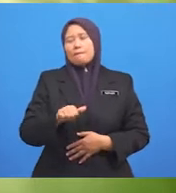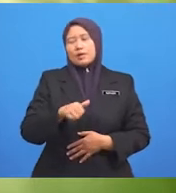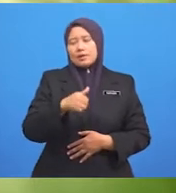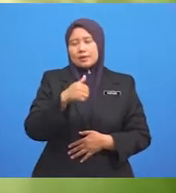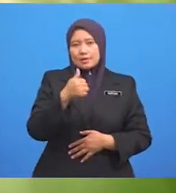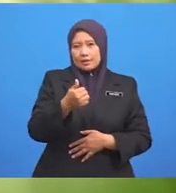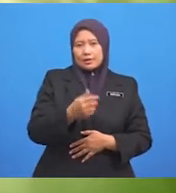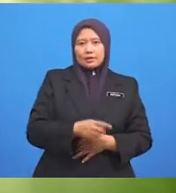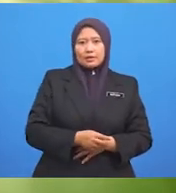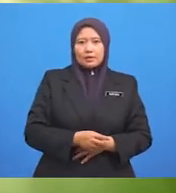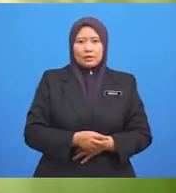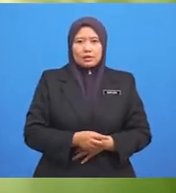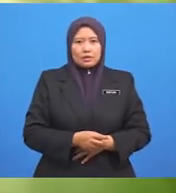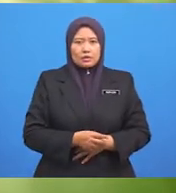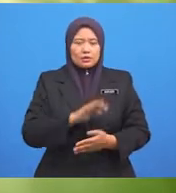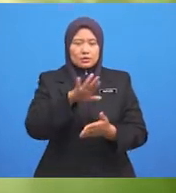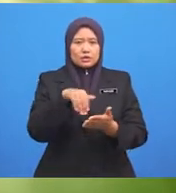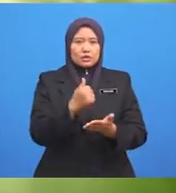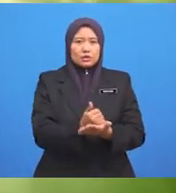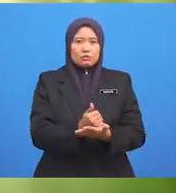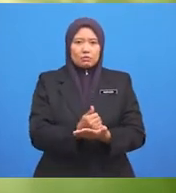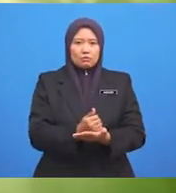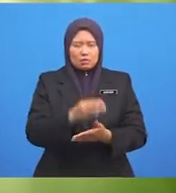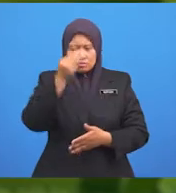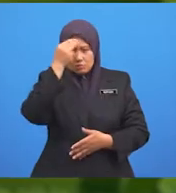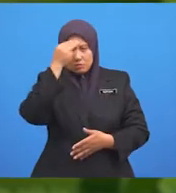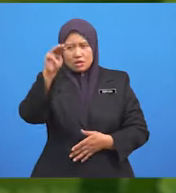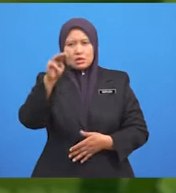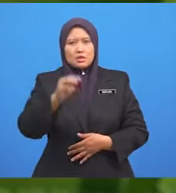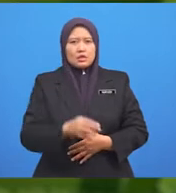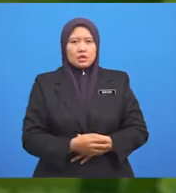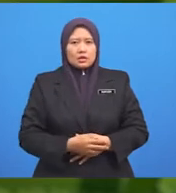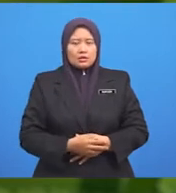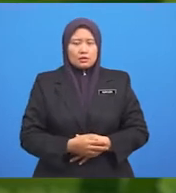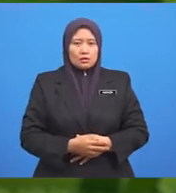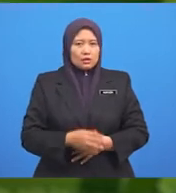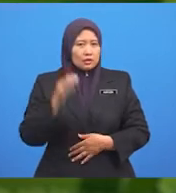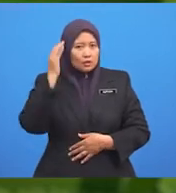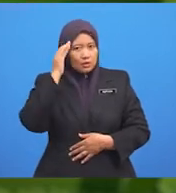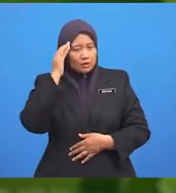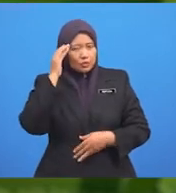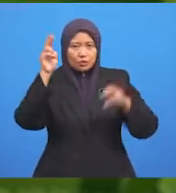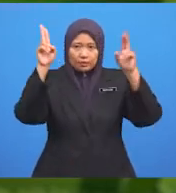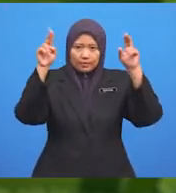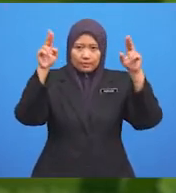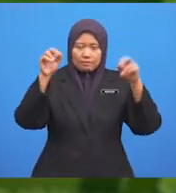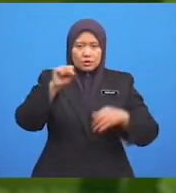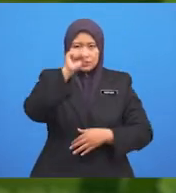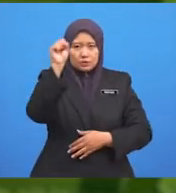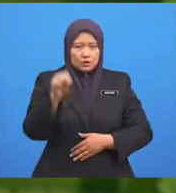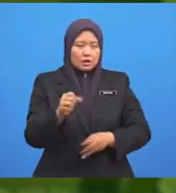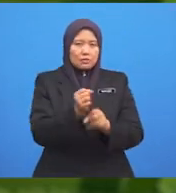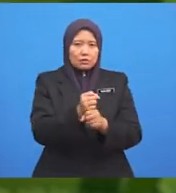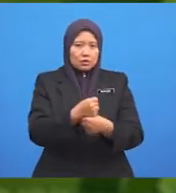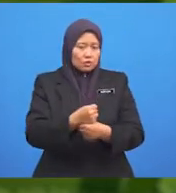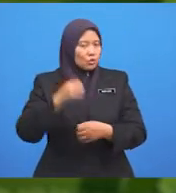Bagus! Nampaknya kamu sudah mahir mengenal pasti tema, persoalan, bentuk,